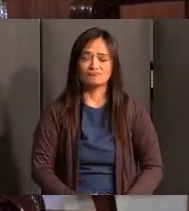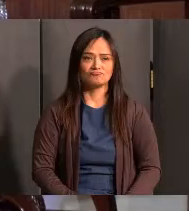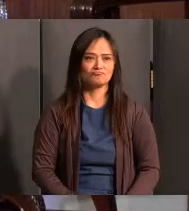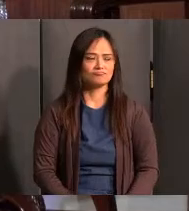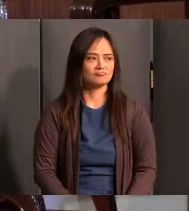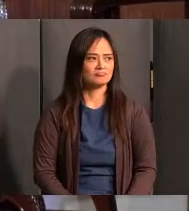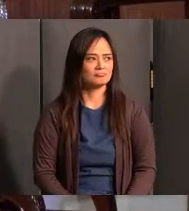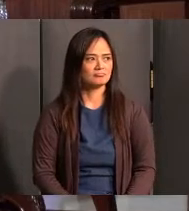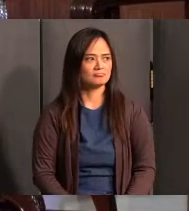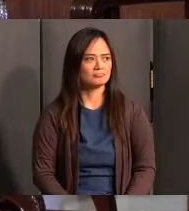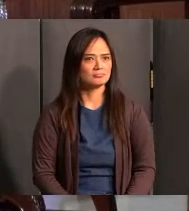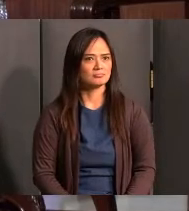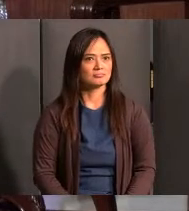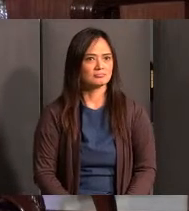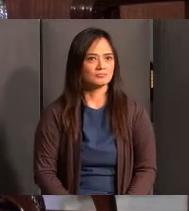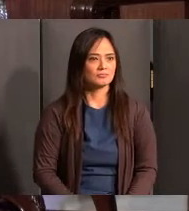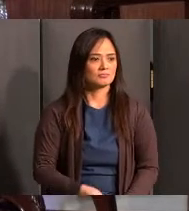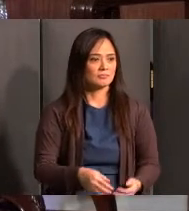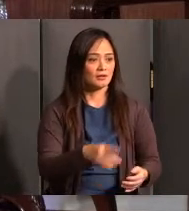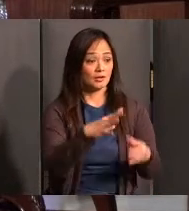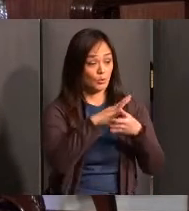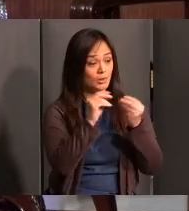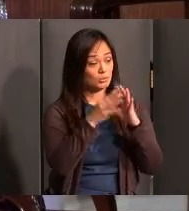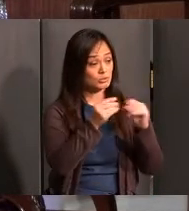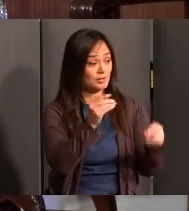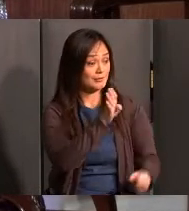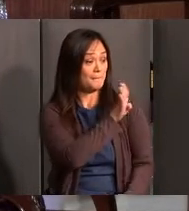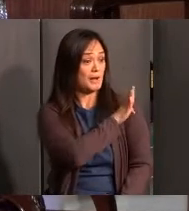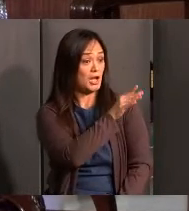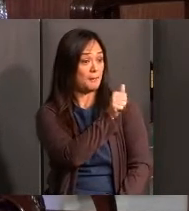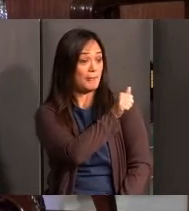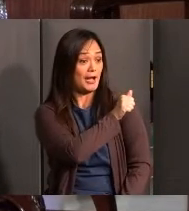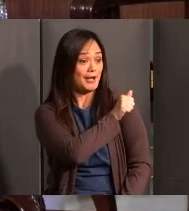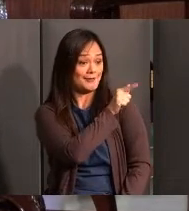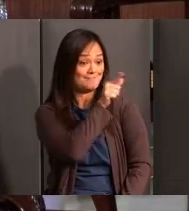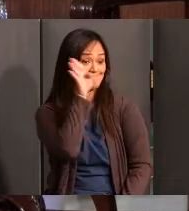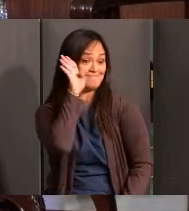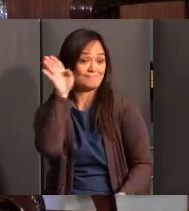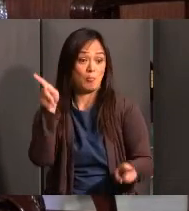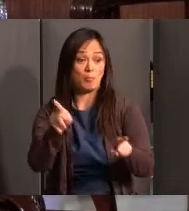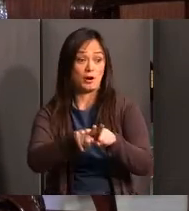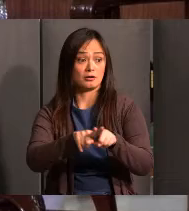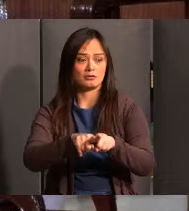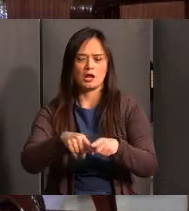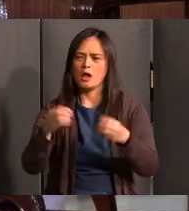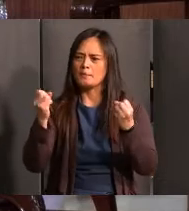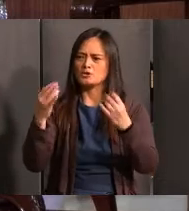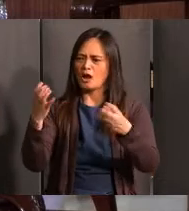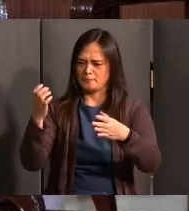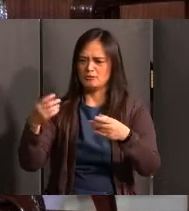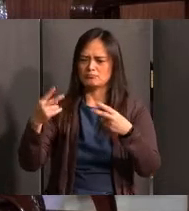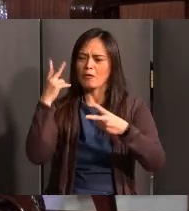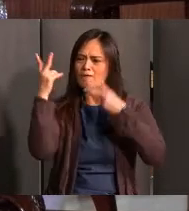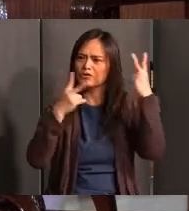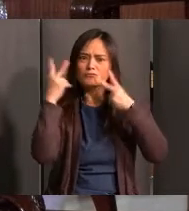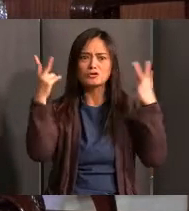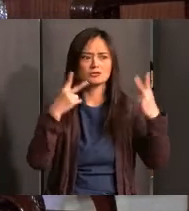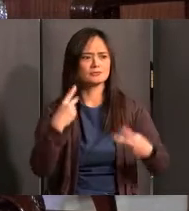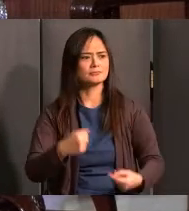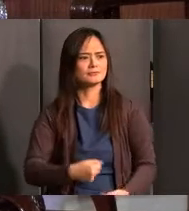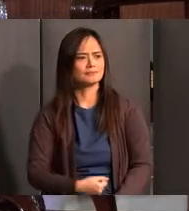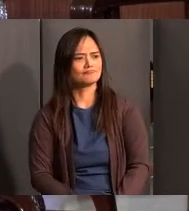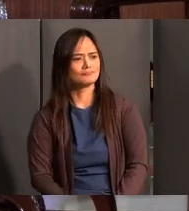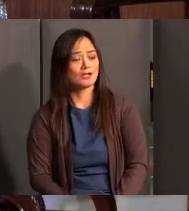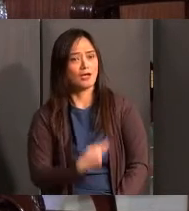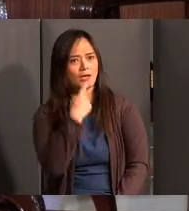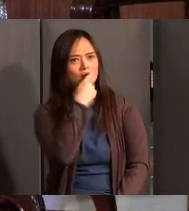Alam niyo, sa kapatid ko, ang dami pumupunta. Minority leader. Sabi ko sa kapatid ko, "Tol, pati ako iniistorbo